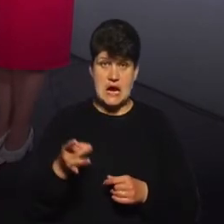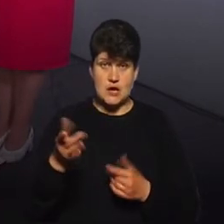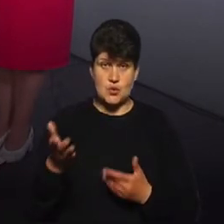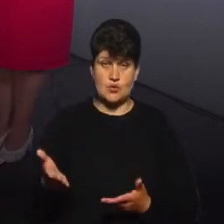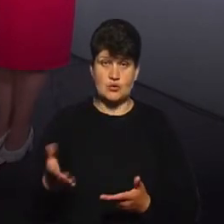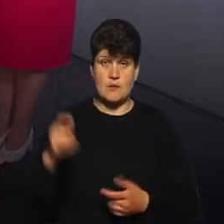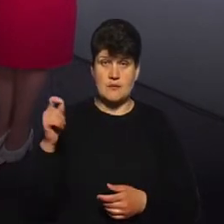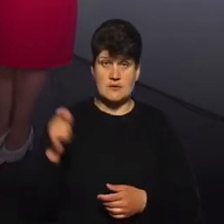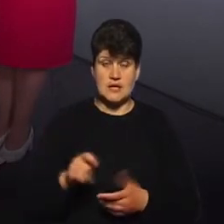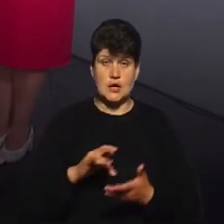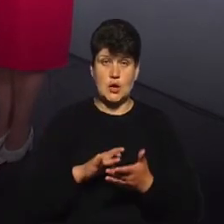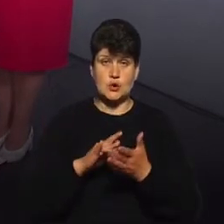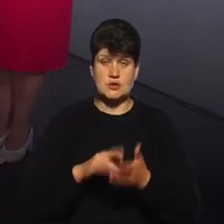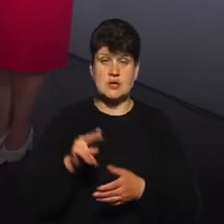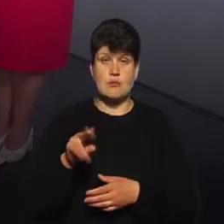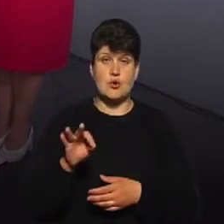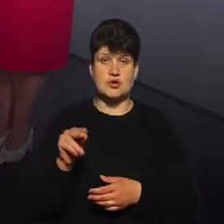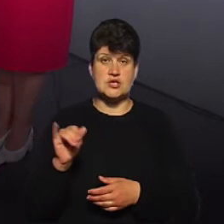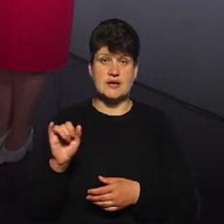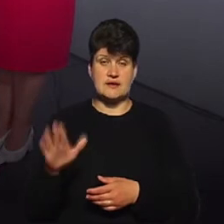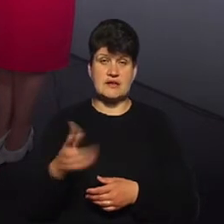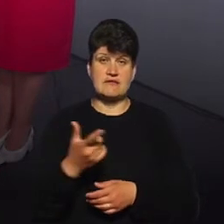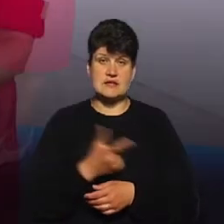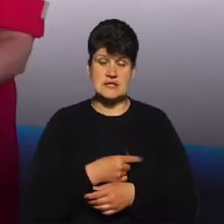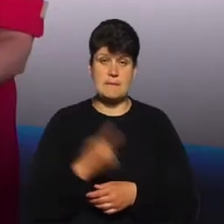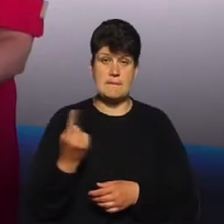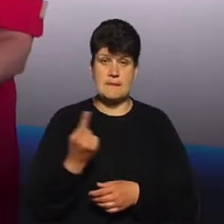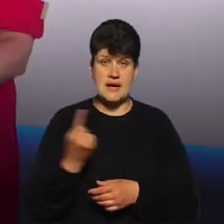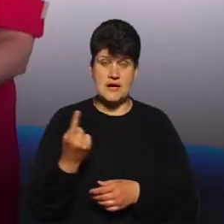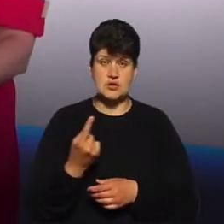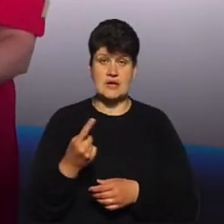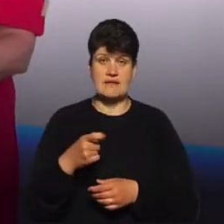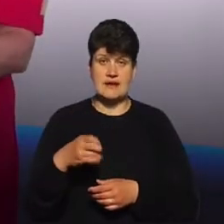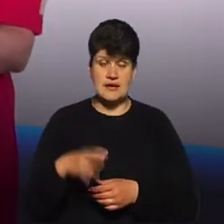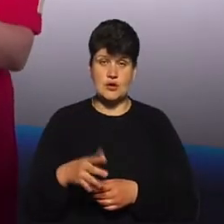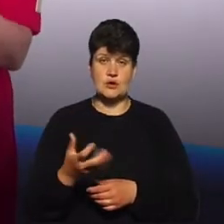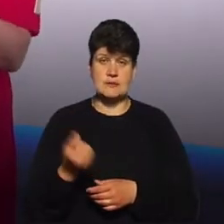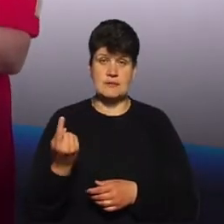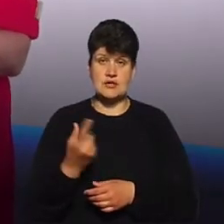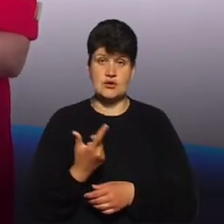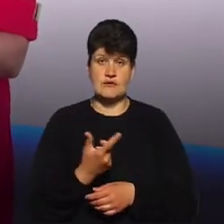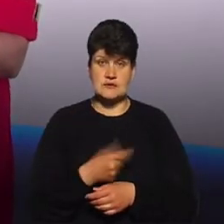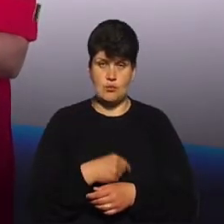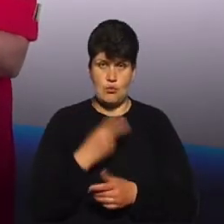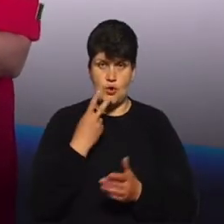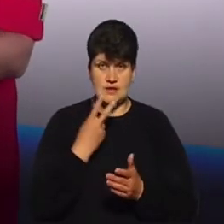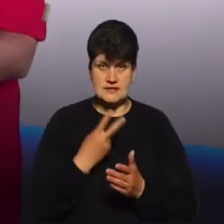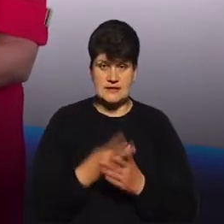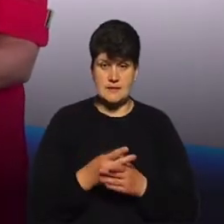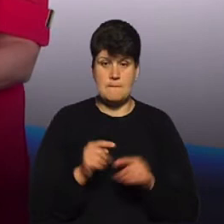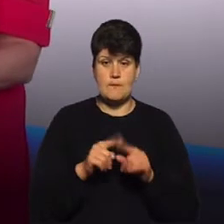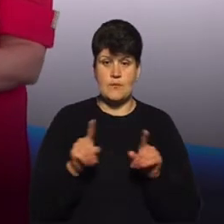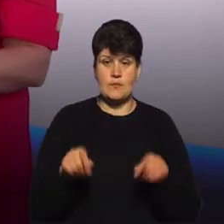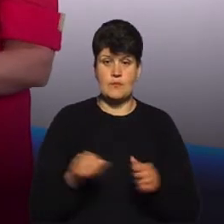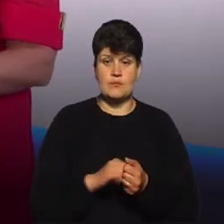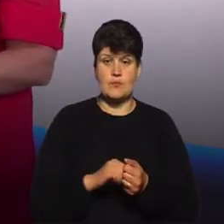з Почаєва, які вакцинувалися першою хвилою, одержали першу вакцину. Показав, але дивіться, я хочу уточнити, показав папірець, так? Показав папірець. Отже,